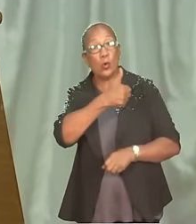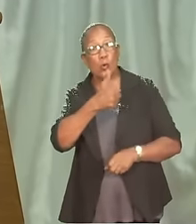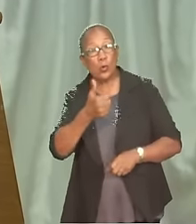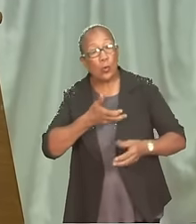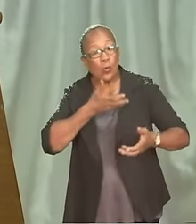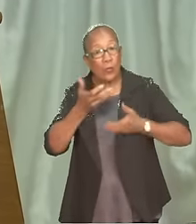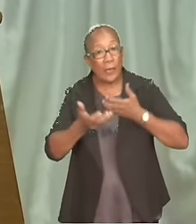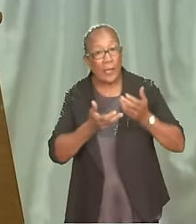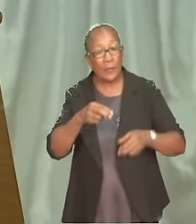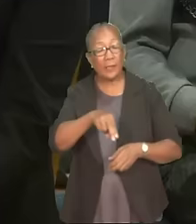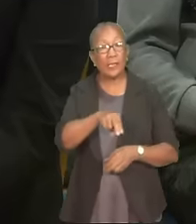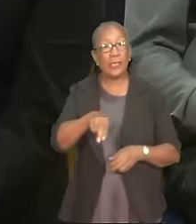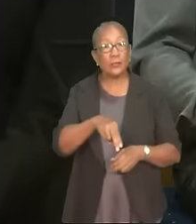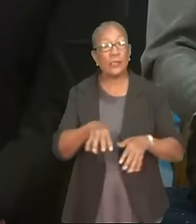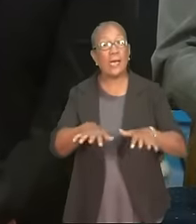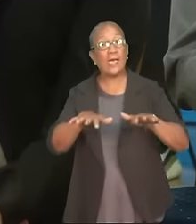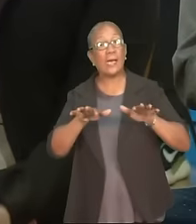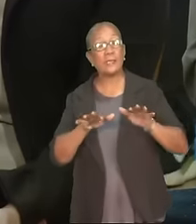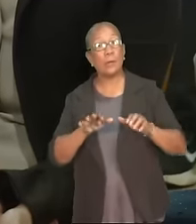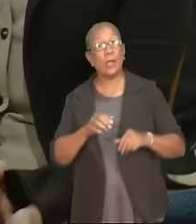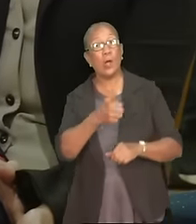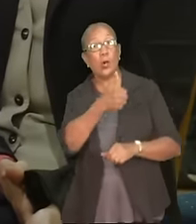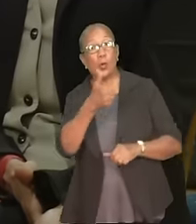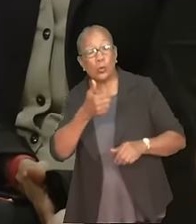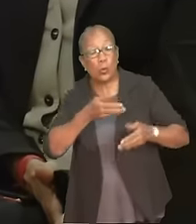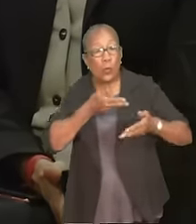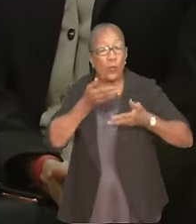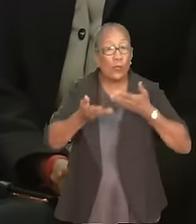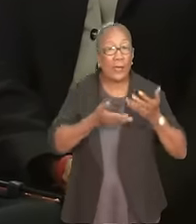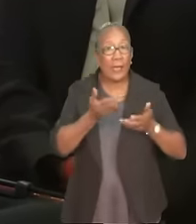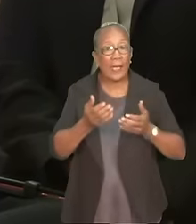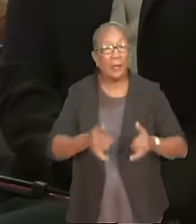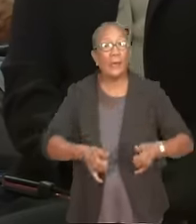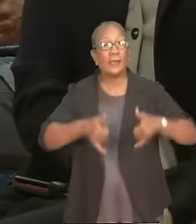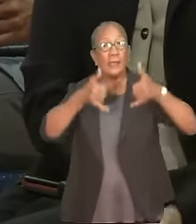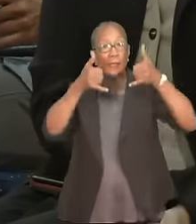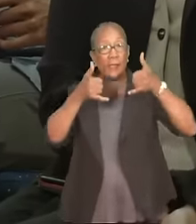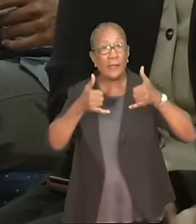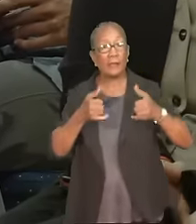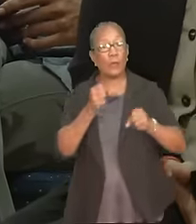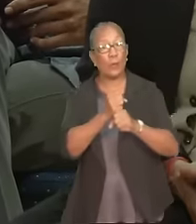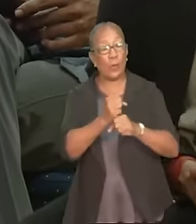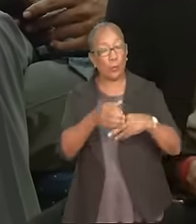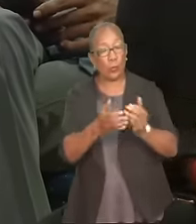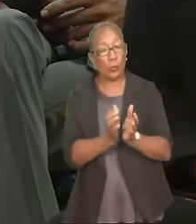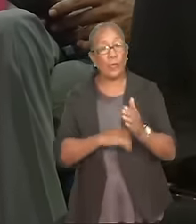Assemblée. Goed overleg met tal van functionele groepen in de samenleving.